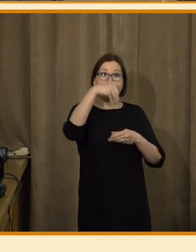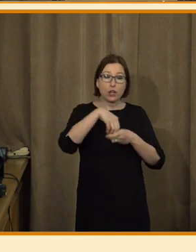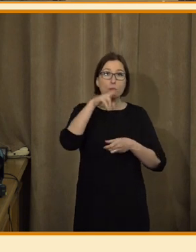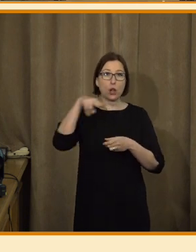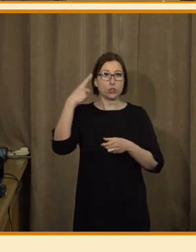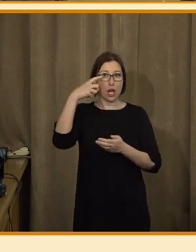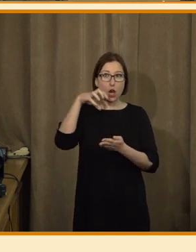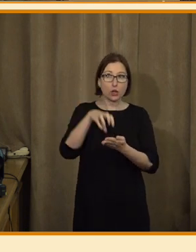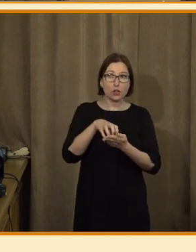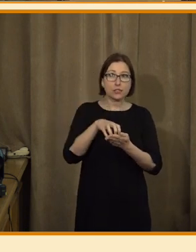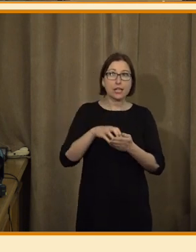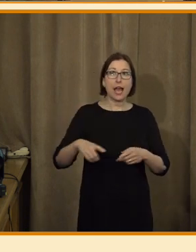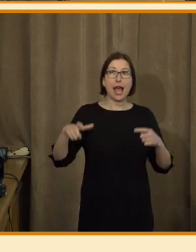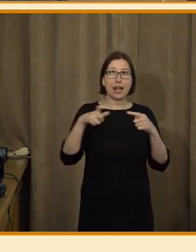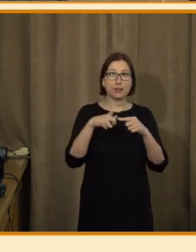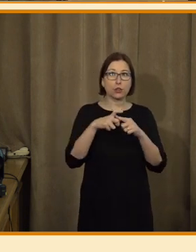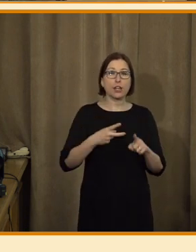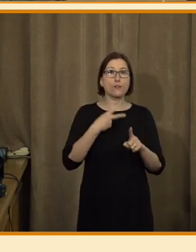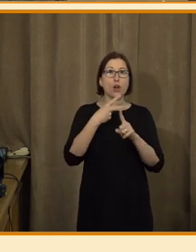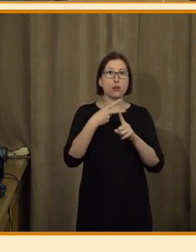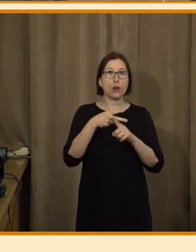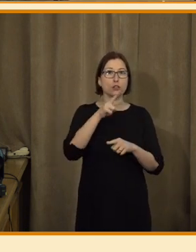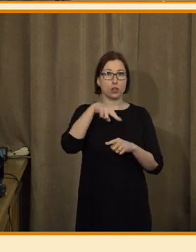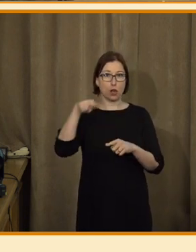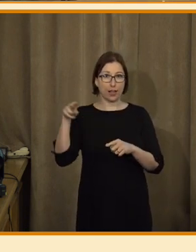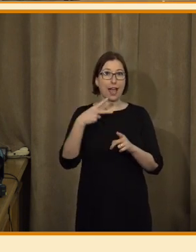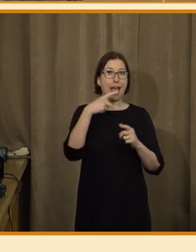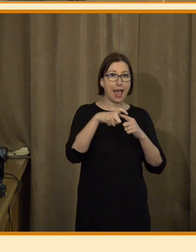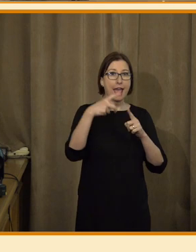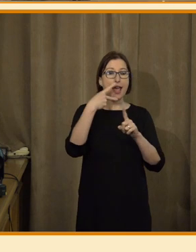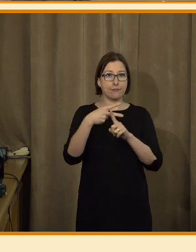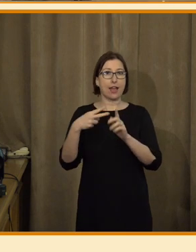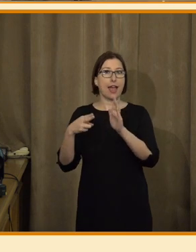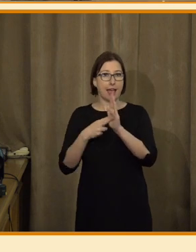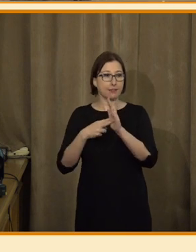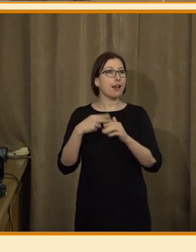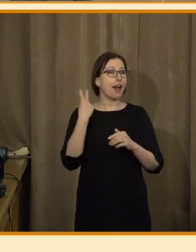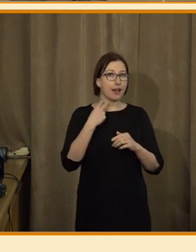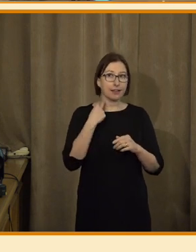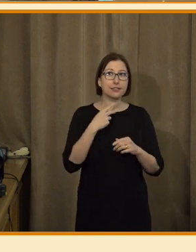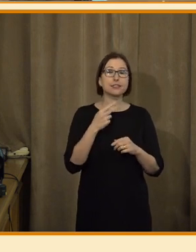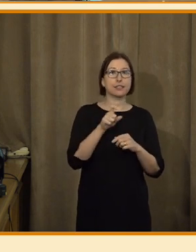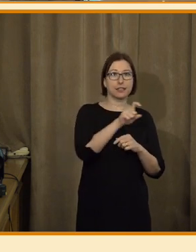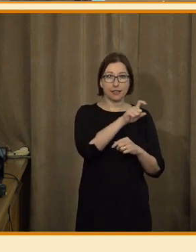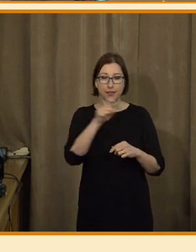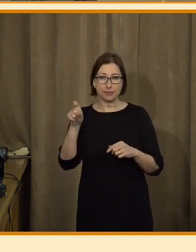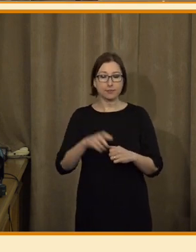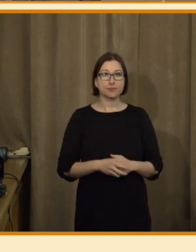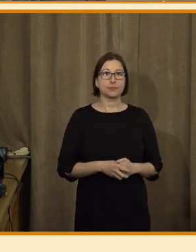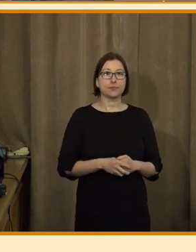organizace Electronics for PostNORC, EFN, v angličtině Electronic Frontier Norway,